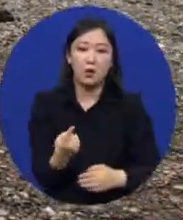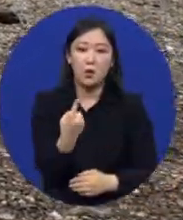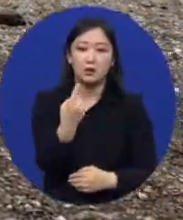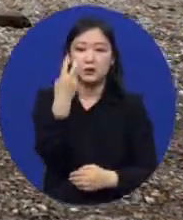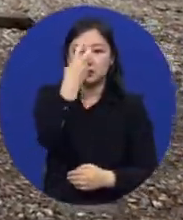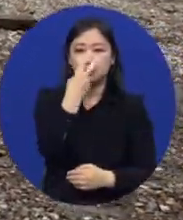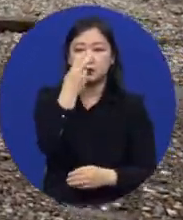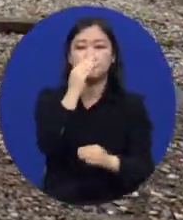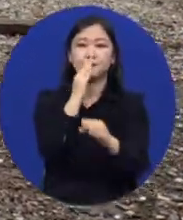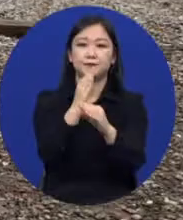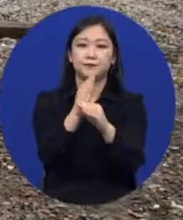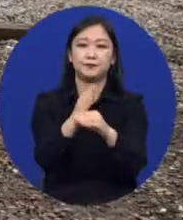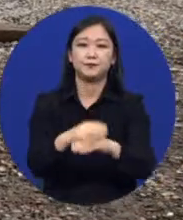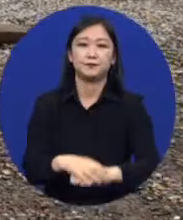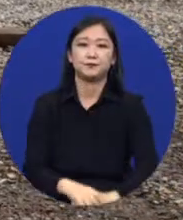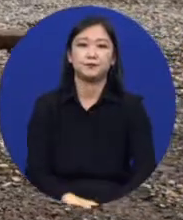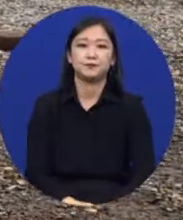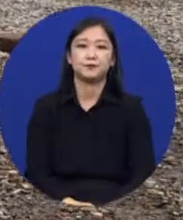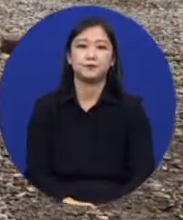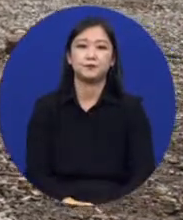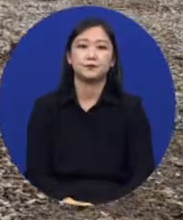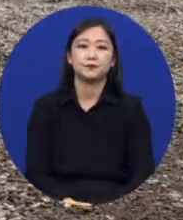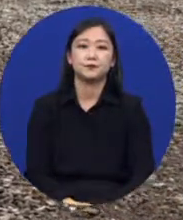경위를 조사하고 있습니다